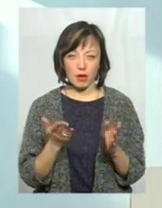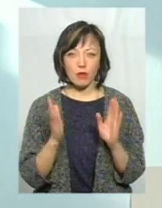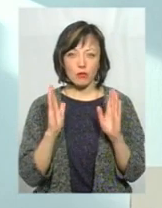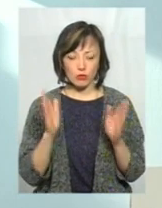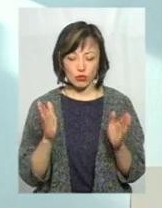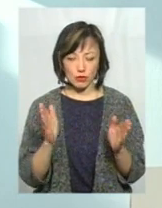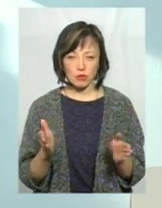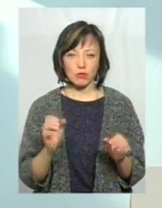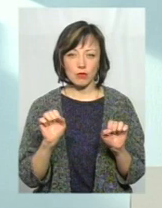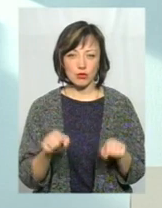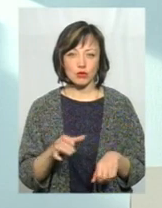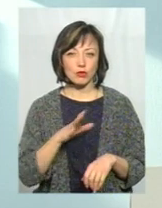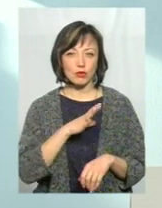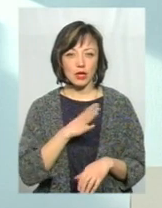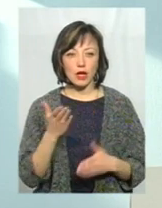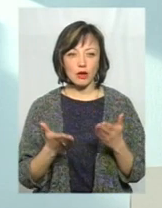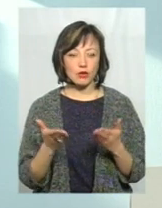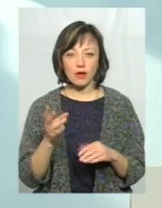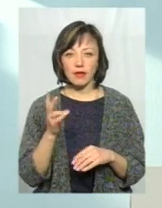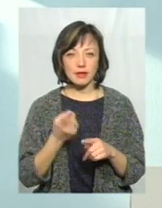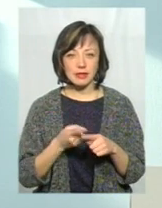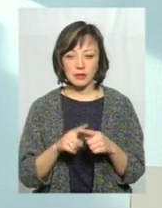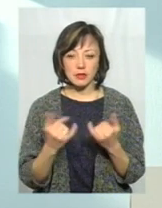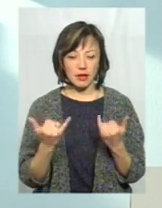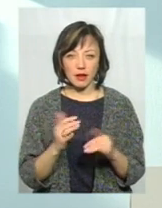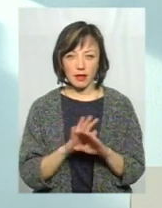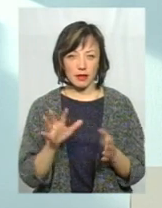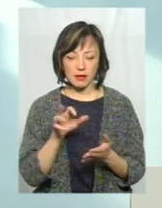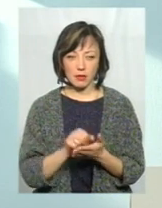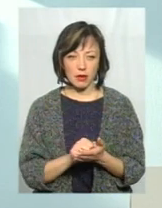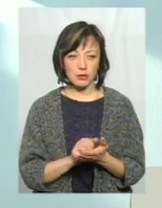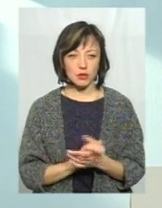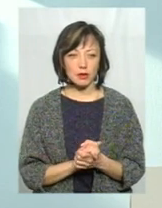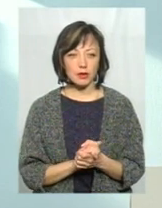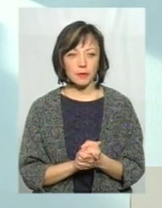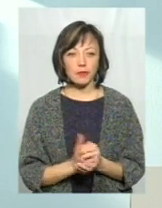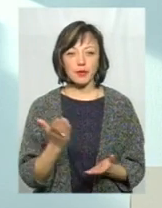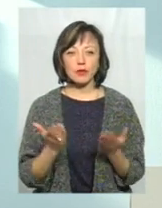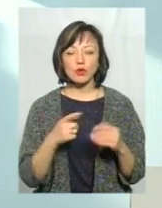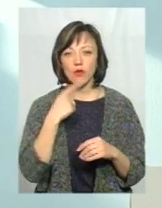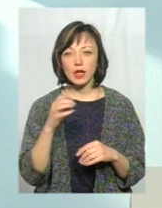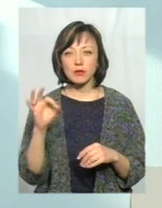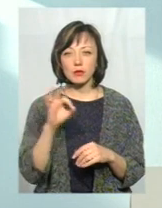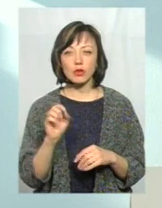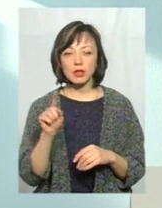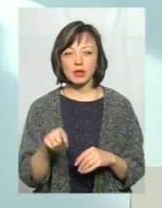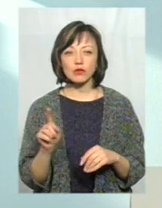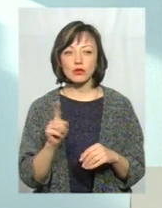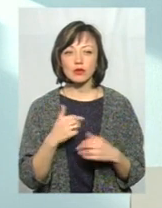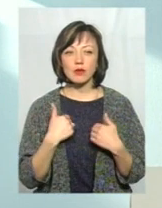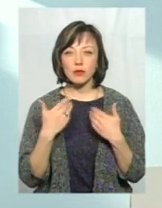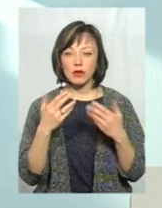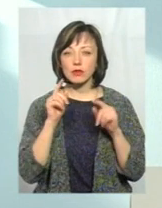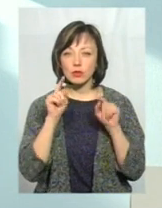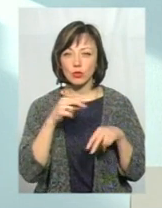в майбутньому може бути, якщо ми нею зараз не займемося. Якщо говорити про те, на що ми повинні з вами